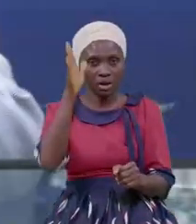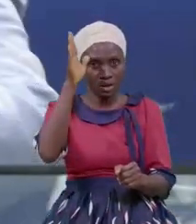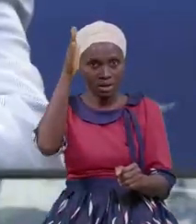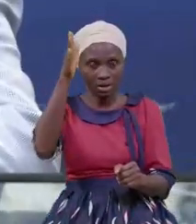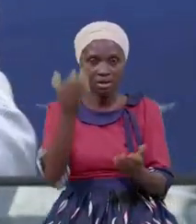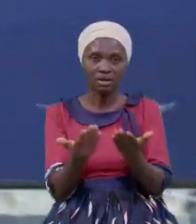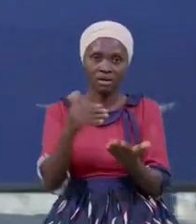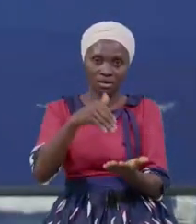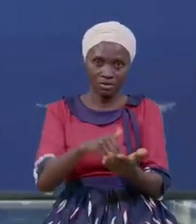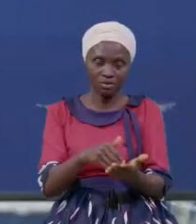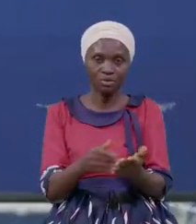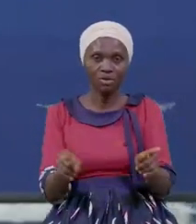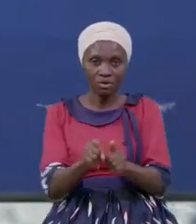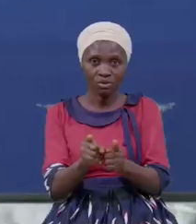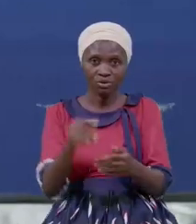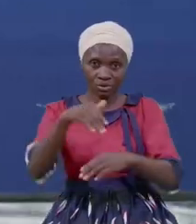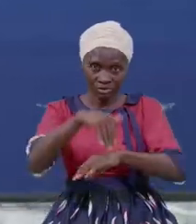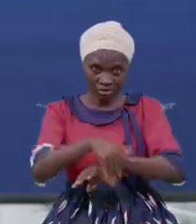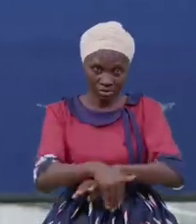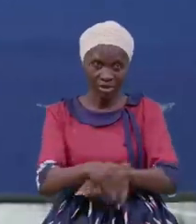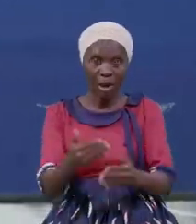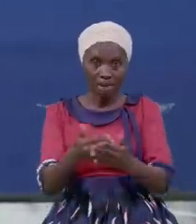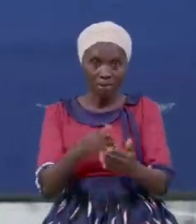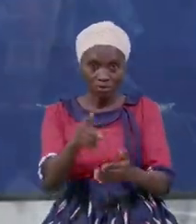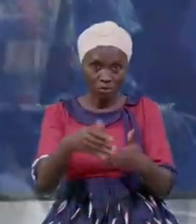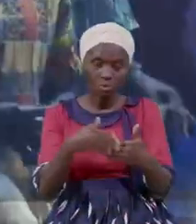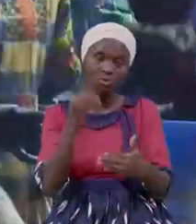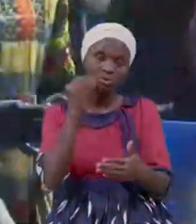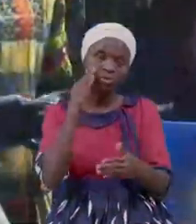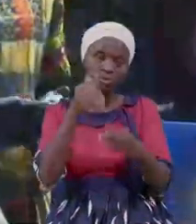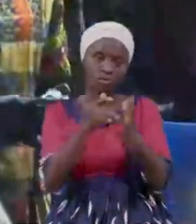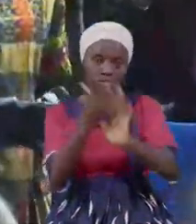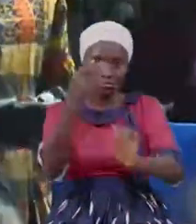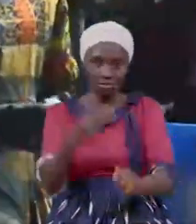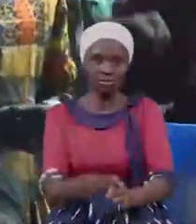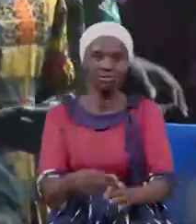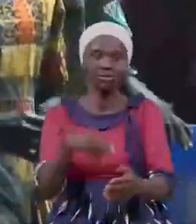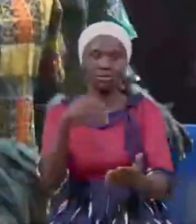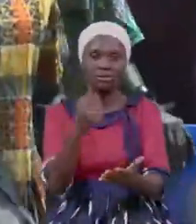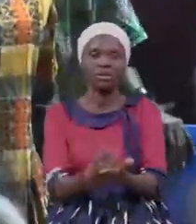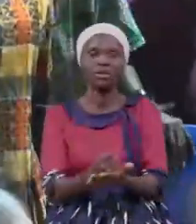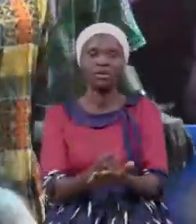vous recréer même ce soir avant que vous ne partiez au nom de